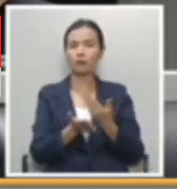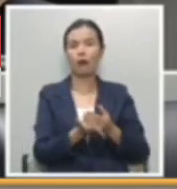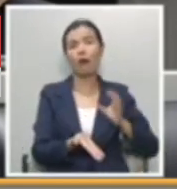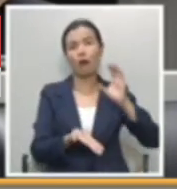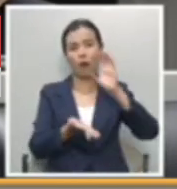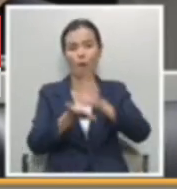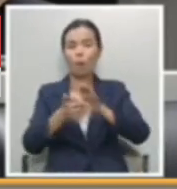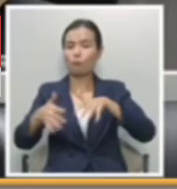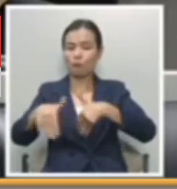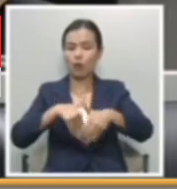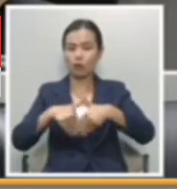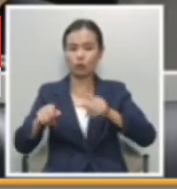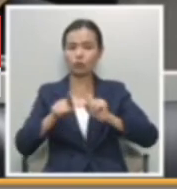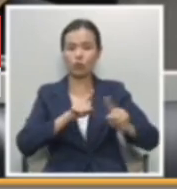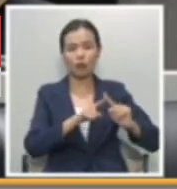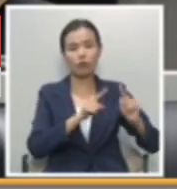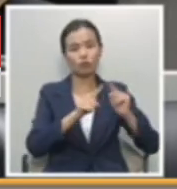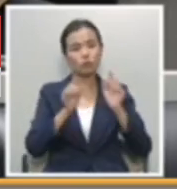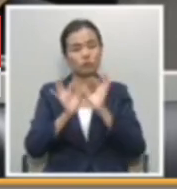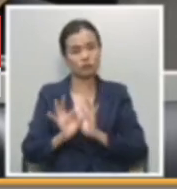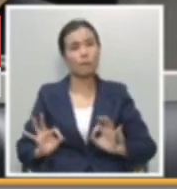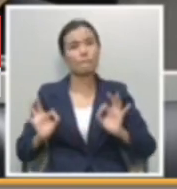ชาชนทุกส่วนมีความสำคัญ